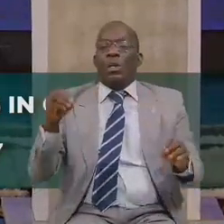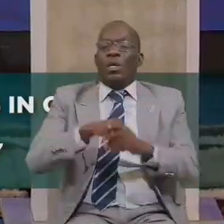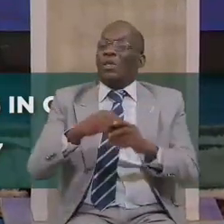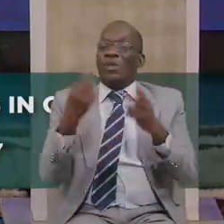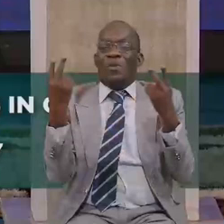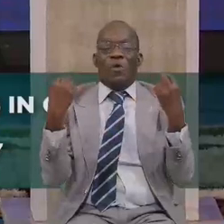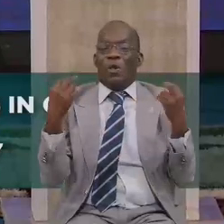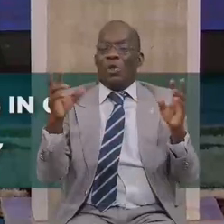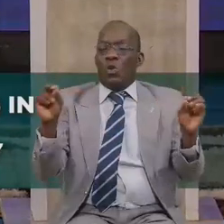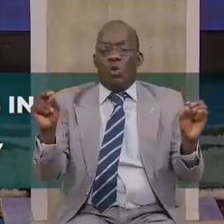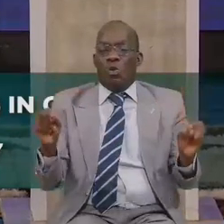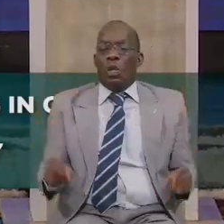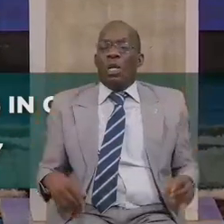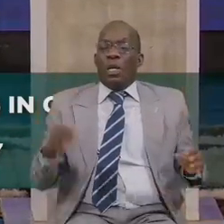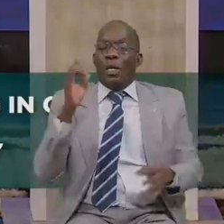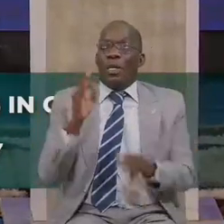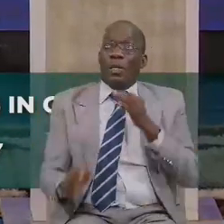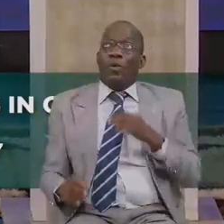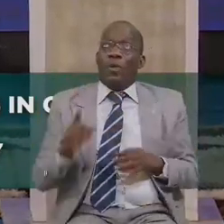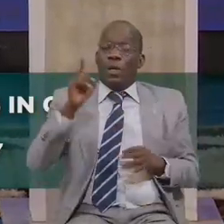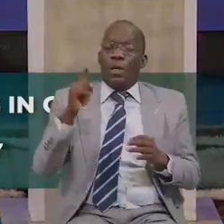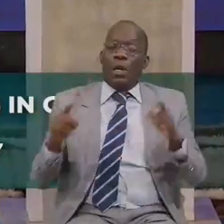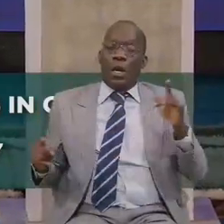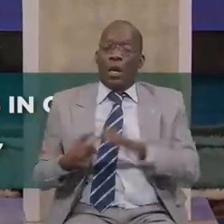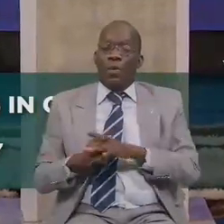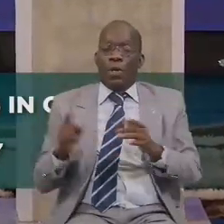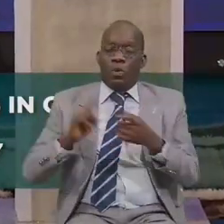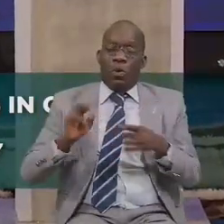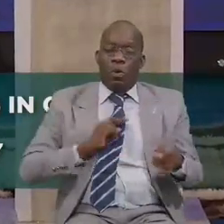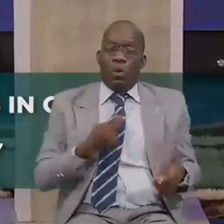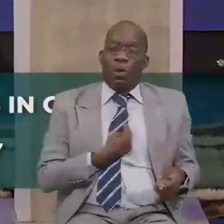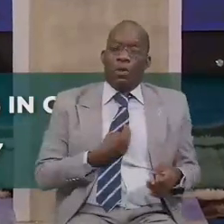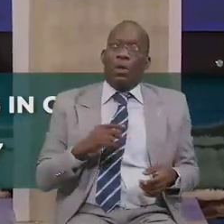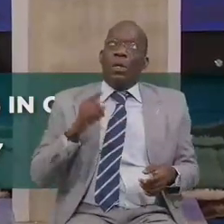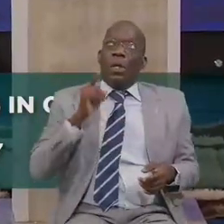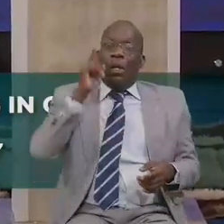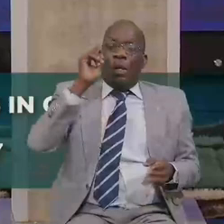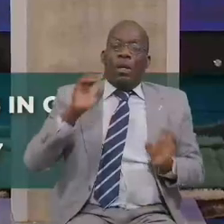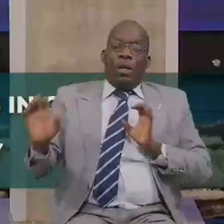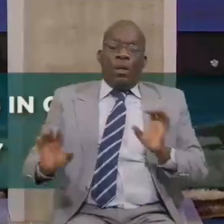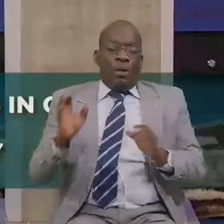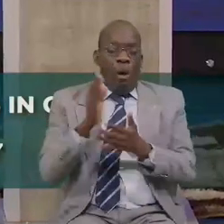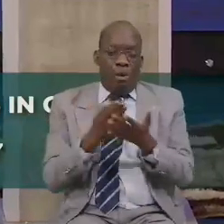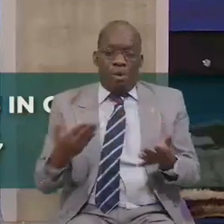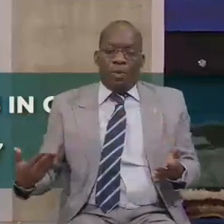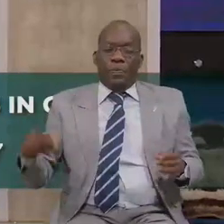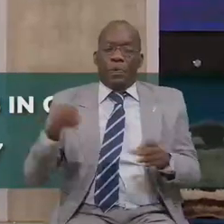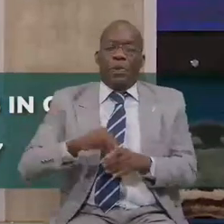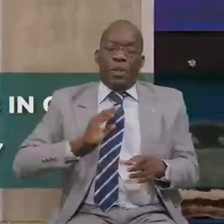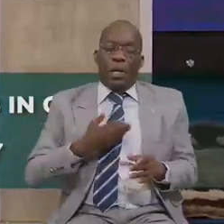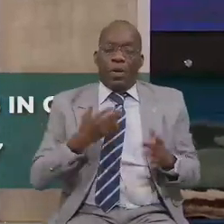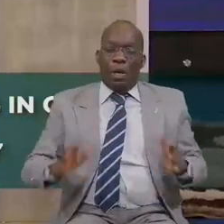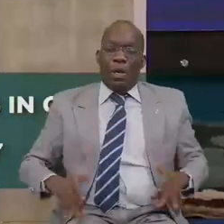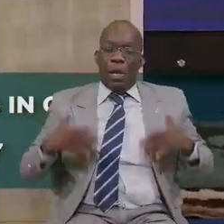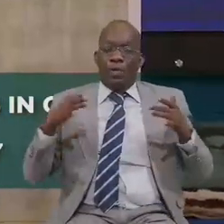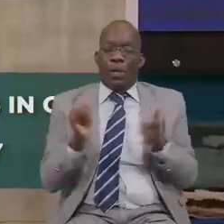S'il nous apparaît, il fait quelque chose dans nos vies qui n'était pas fait